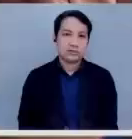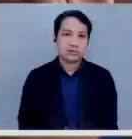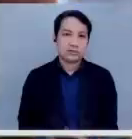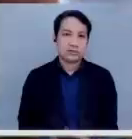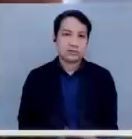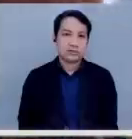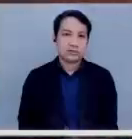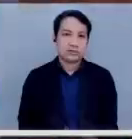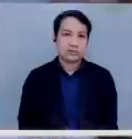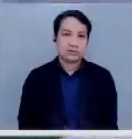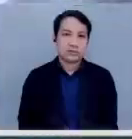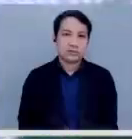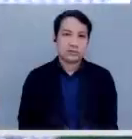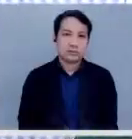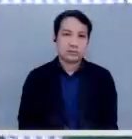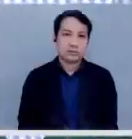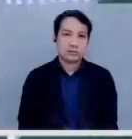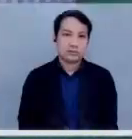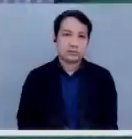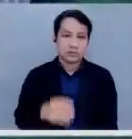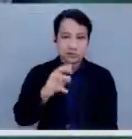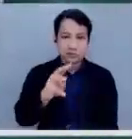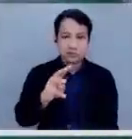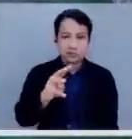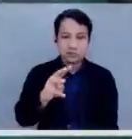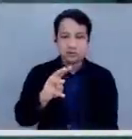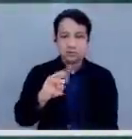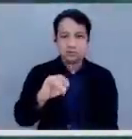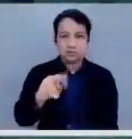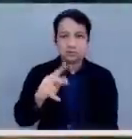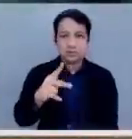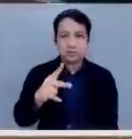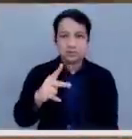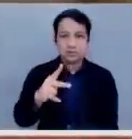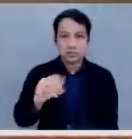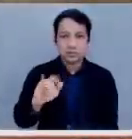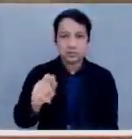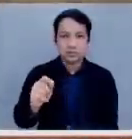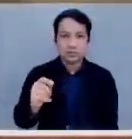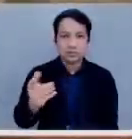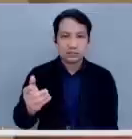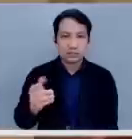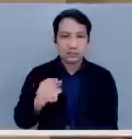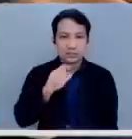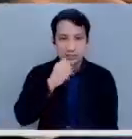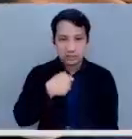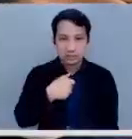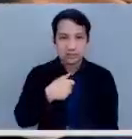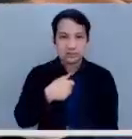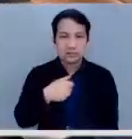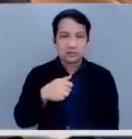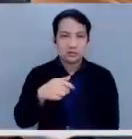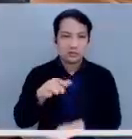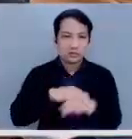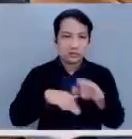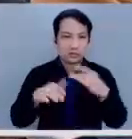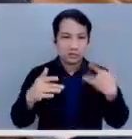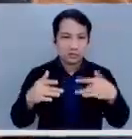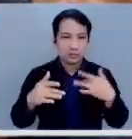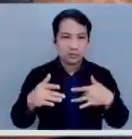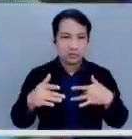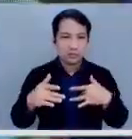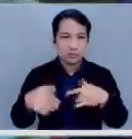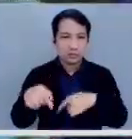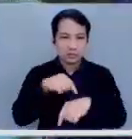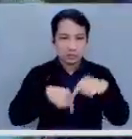Wing, ito po yung swing tip. Wing tip! Wing parang dip. Yan yung mga pang old, ano, pala yes, ko. Yes, mga old style siyempre. Bumabalik lang modern. Din